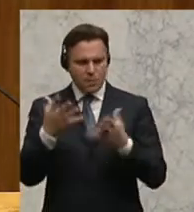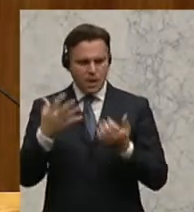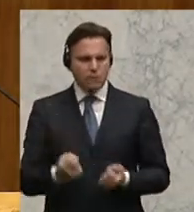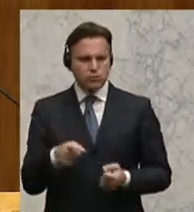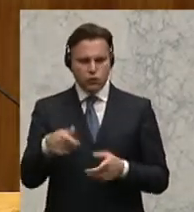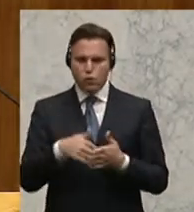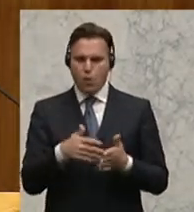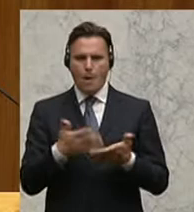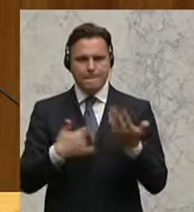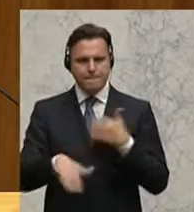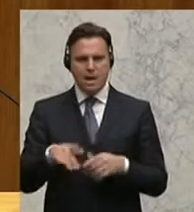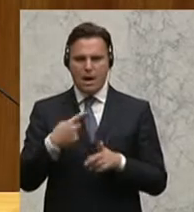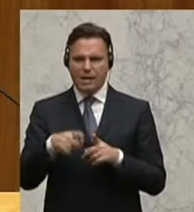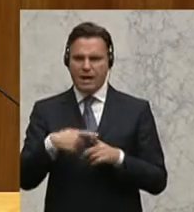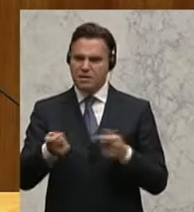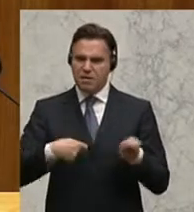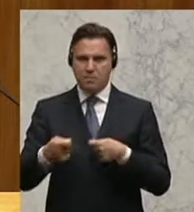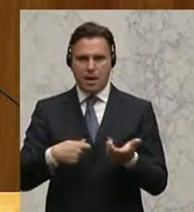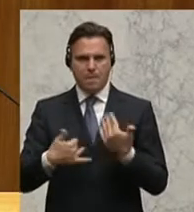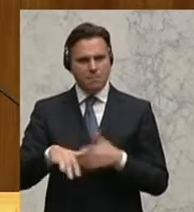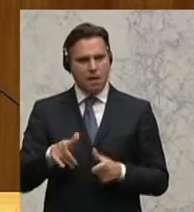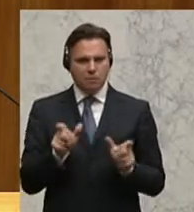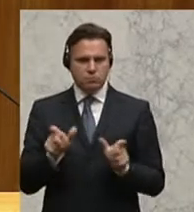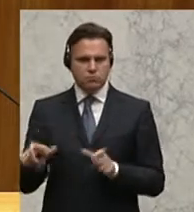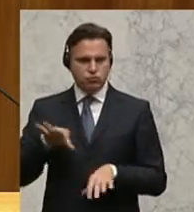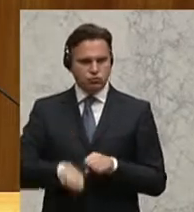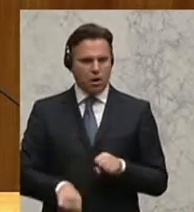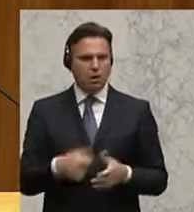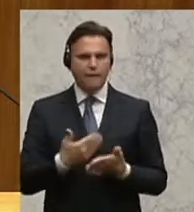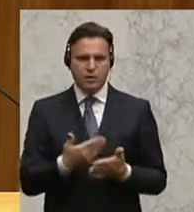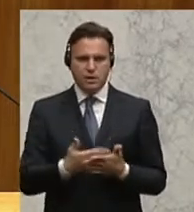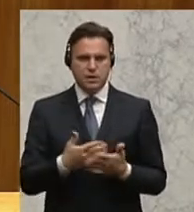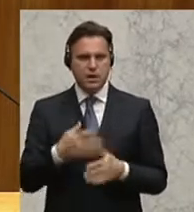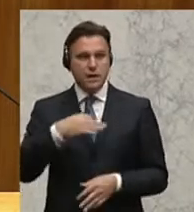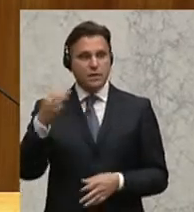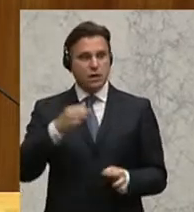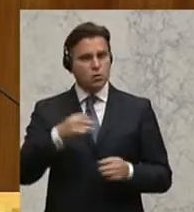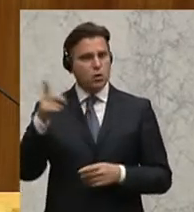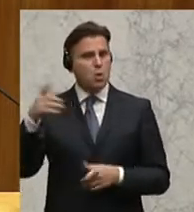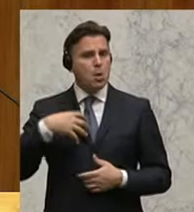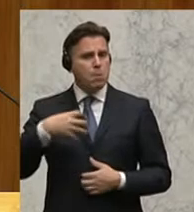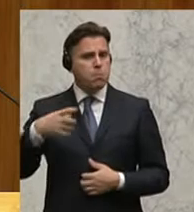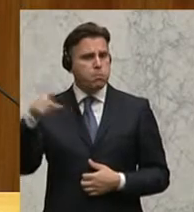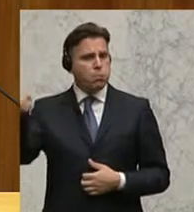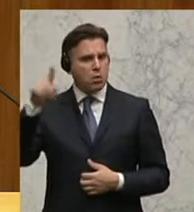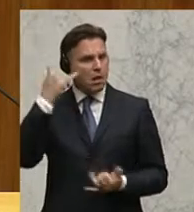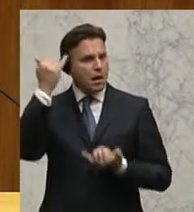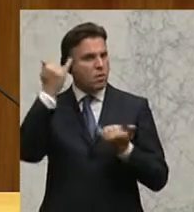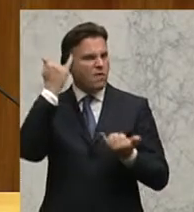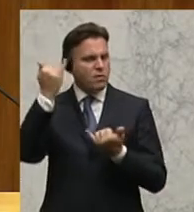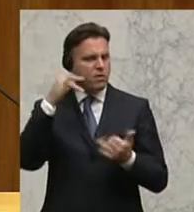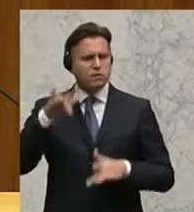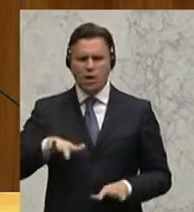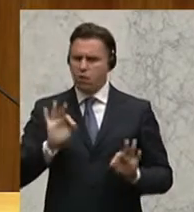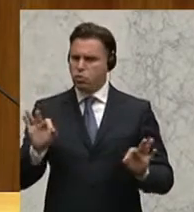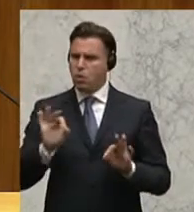Verschärfung am Kreditmarkt. Und dann kommen, und das ist ja auch heute auf der Tagesordnung, Bürger daher, innovative Menschen daher, mit einer